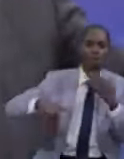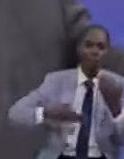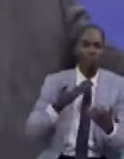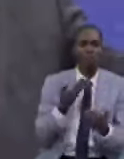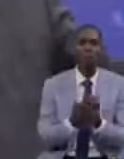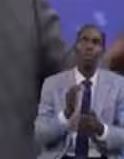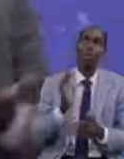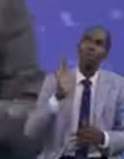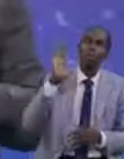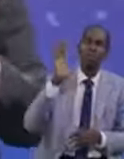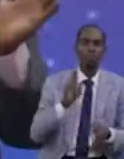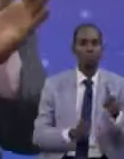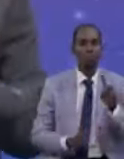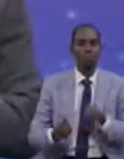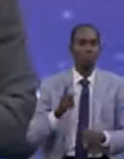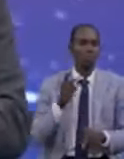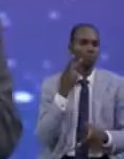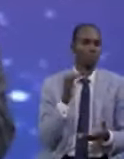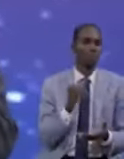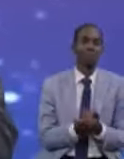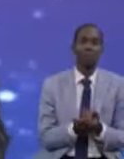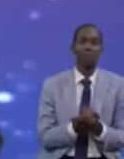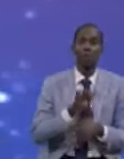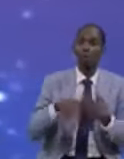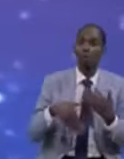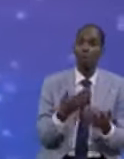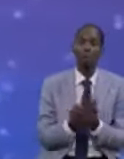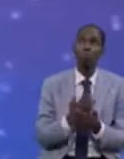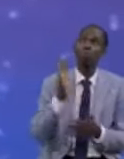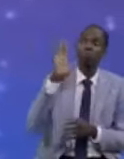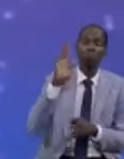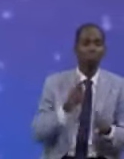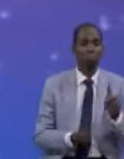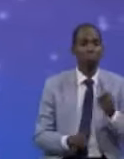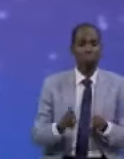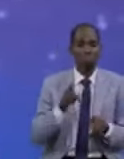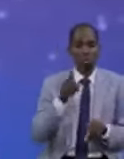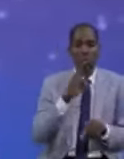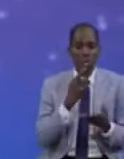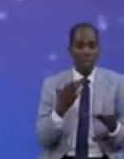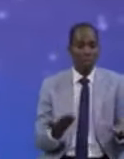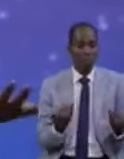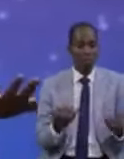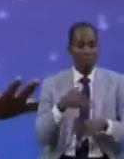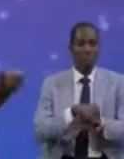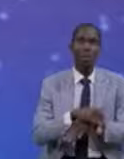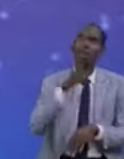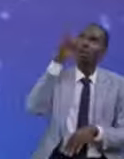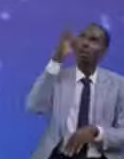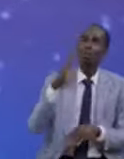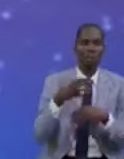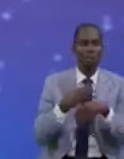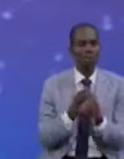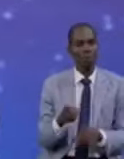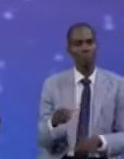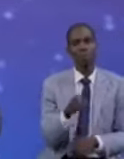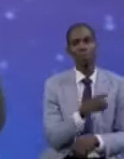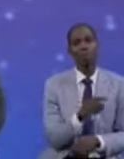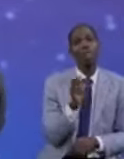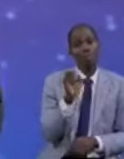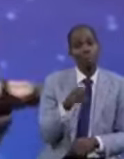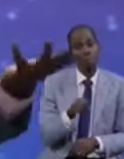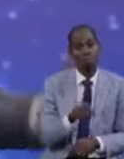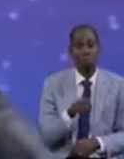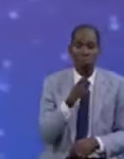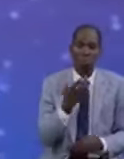ces œuvres tous ces créatif tu es là ce soir Dieu t'a créé même si tu es malade même si